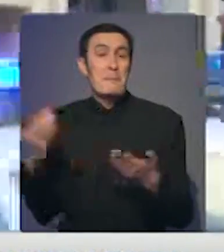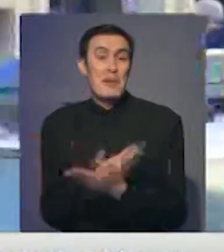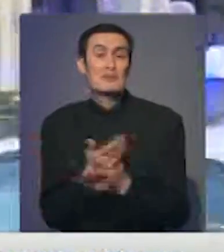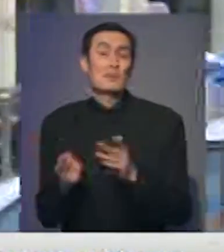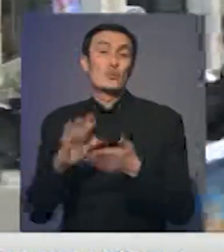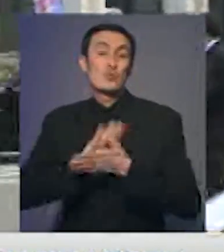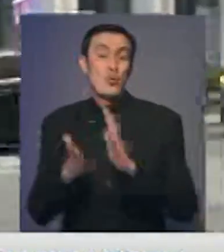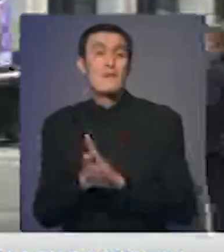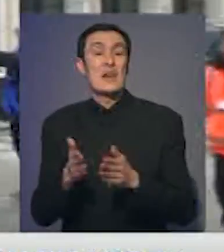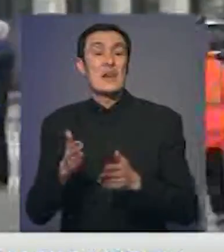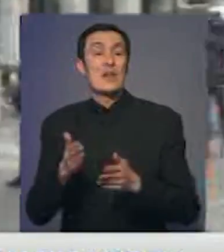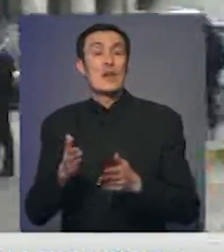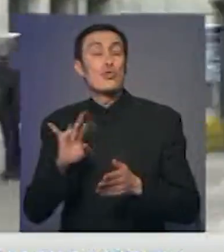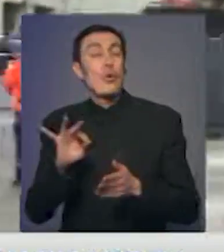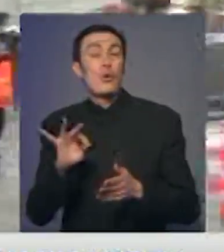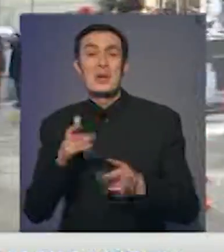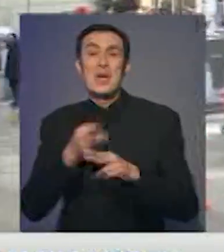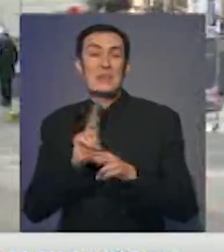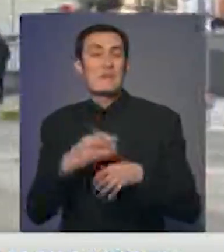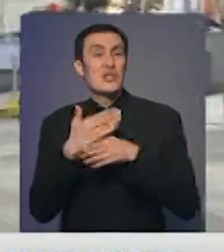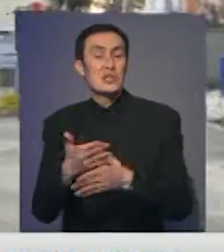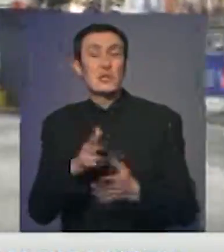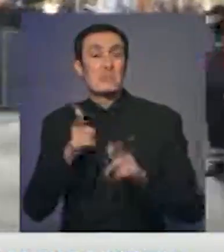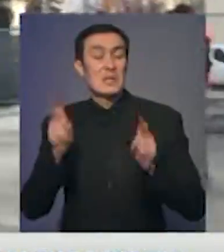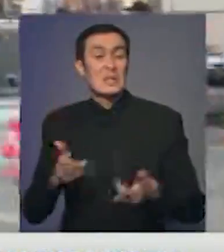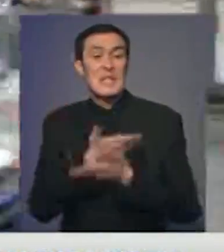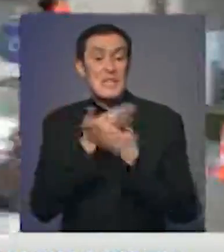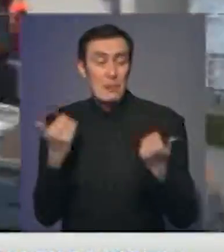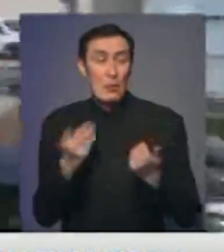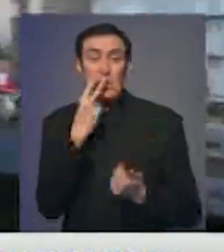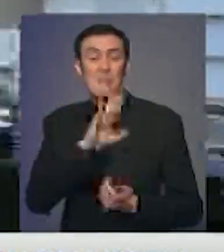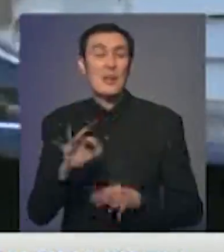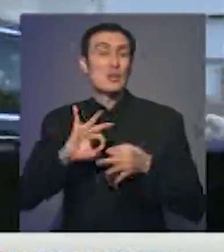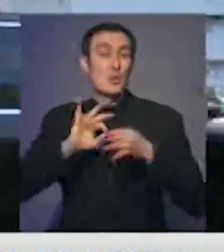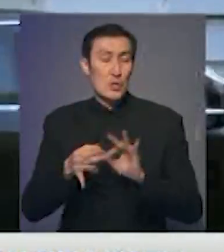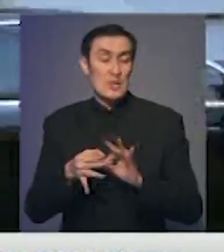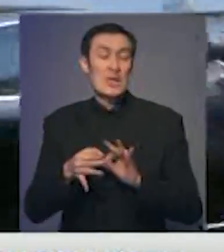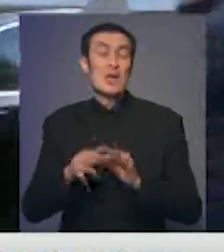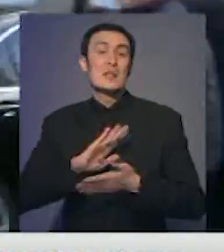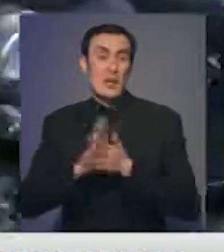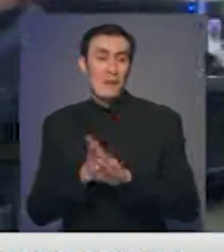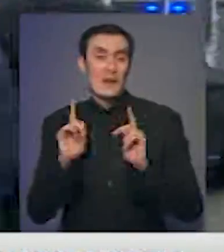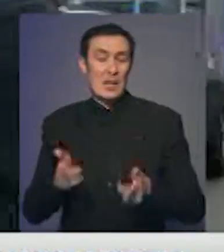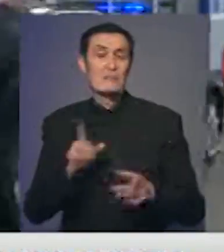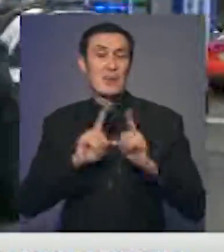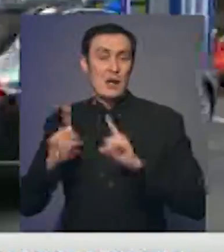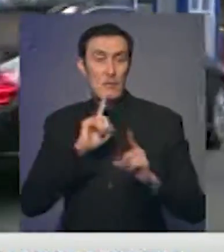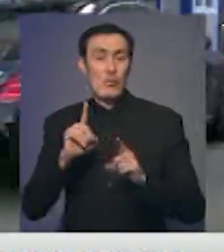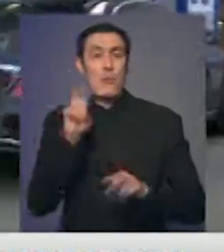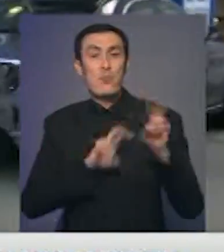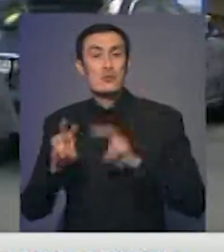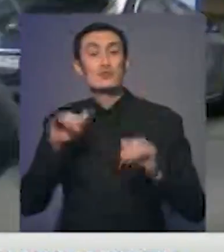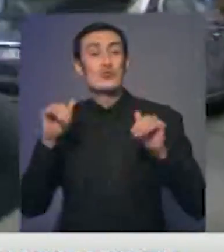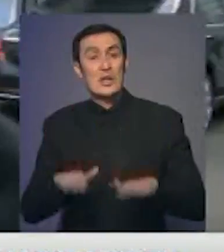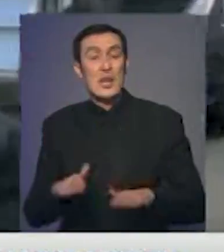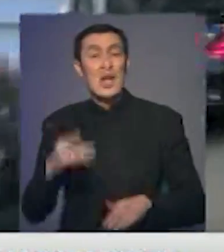пересмотреть условия сделки, но не встретила у них поддержки. Однако, несмотря на сложности, лидеры согласились провести переговоры по поиску